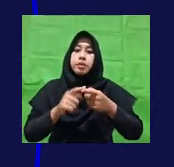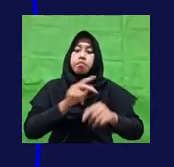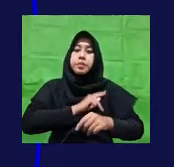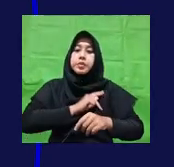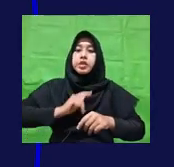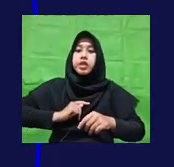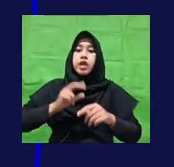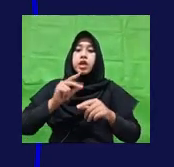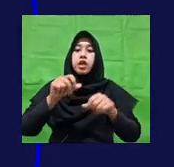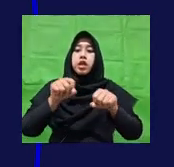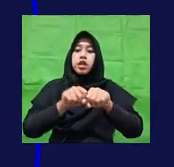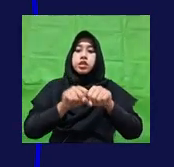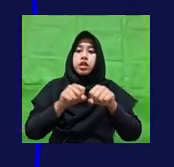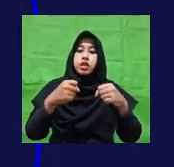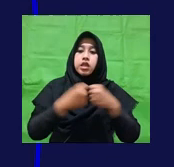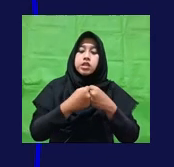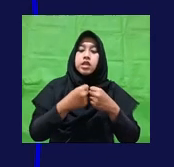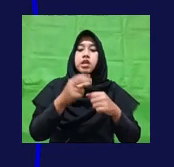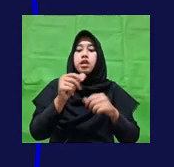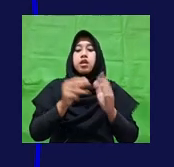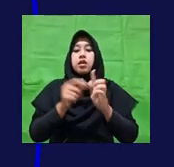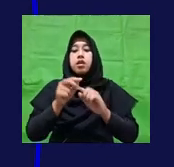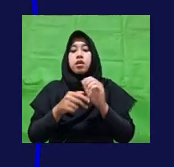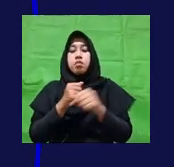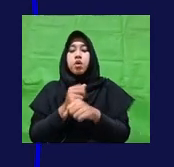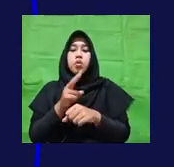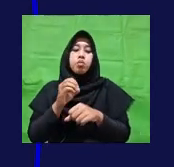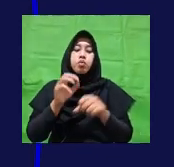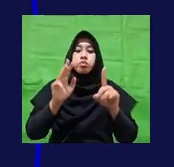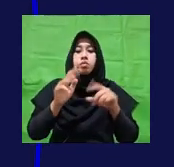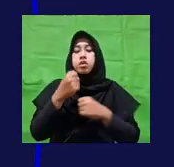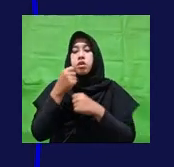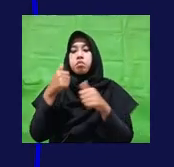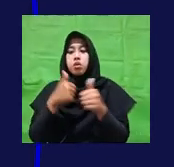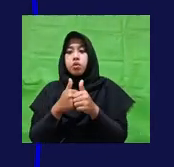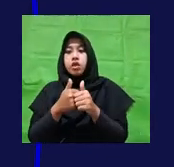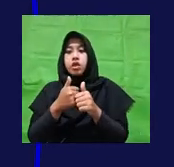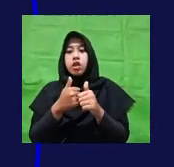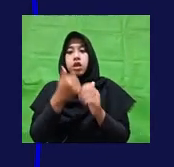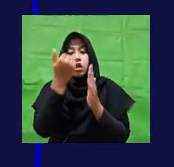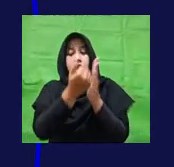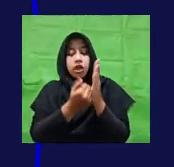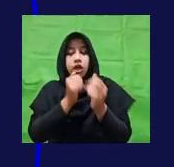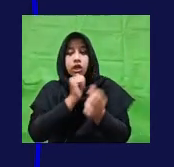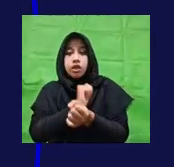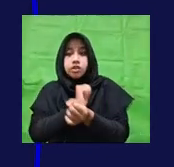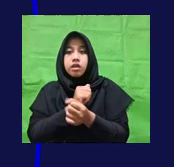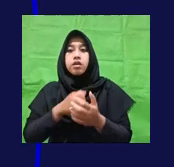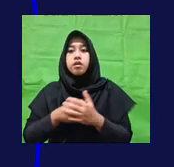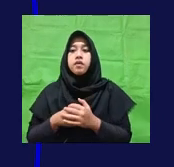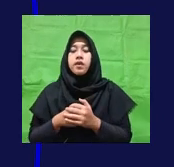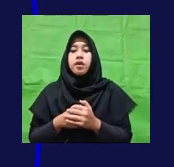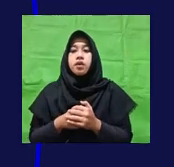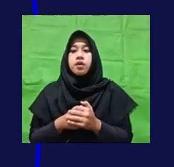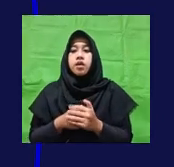2019 yang mengikuti kerangka kerja kuratorial dari apa Jogja Biennale juga, karena waktu itu